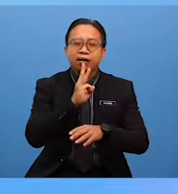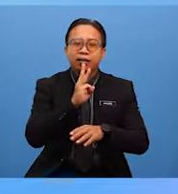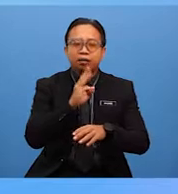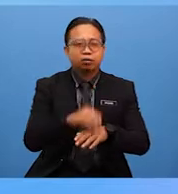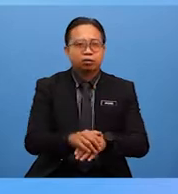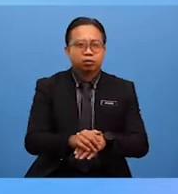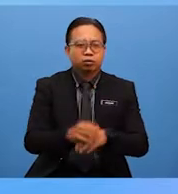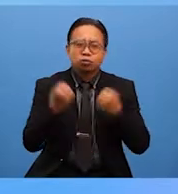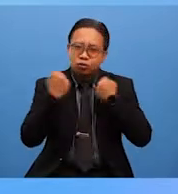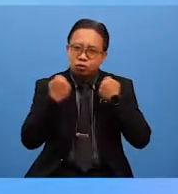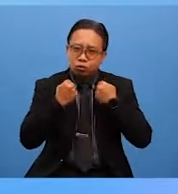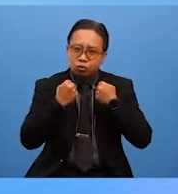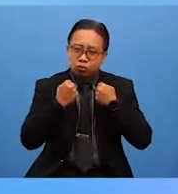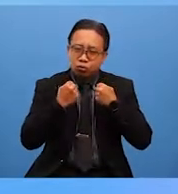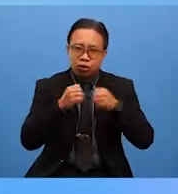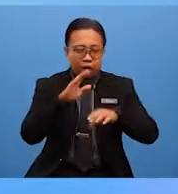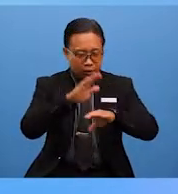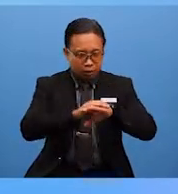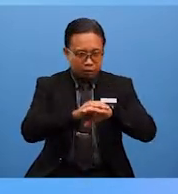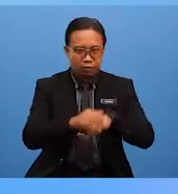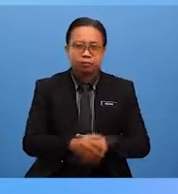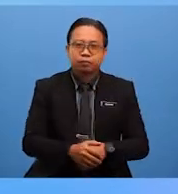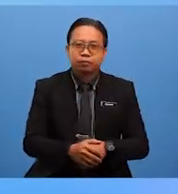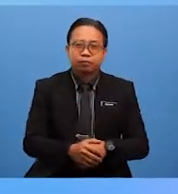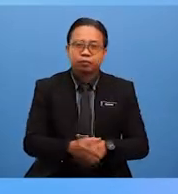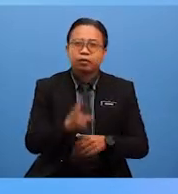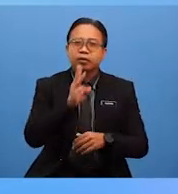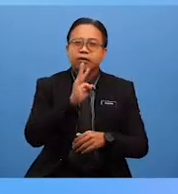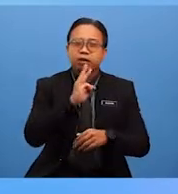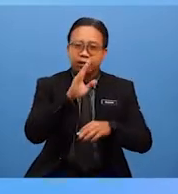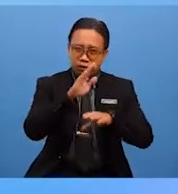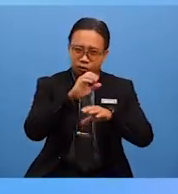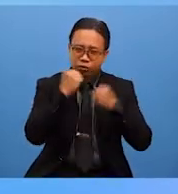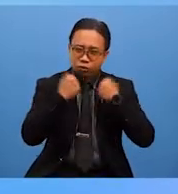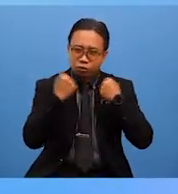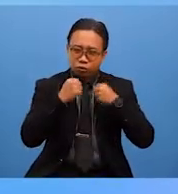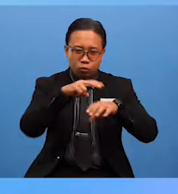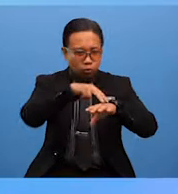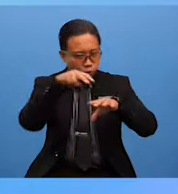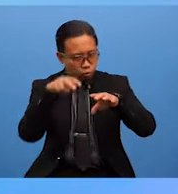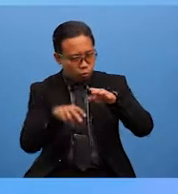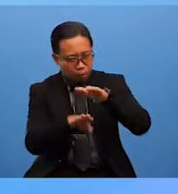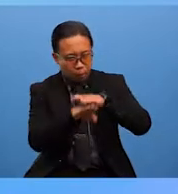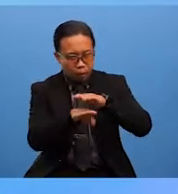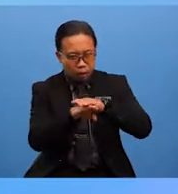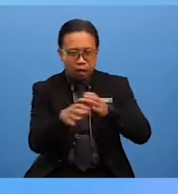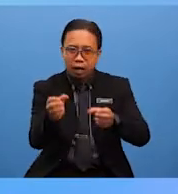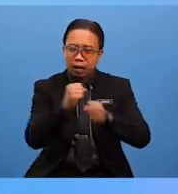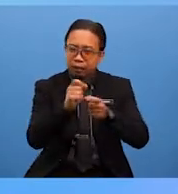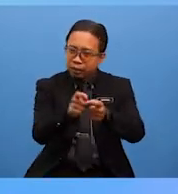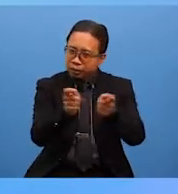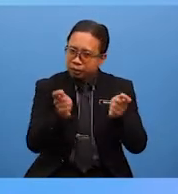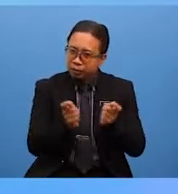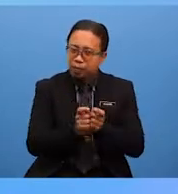atas punah lebih tumpahin make air yang sejuk ini turun ke bawah mengambil